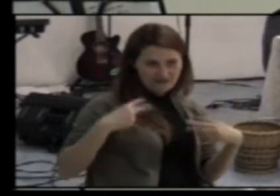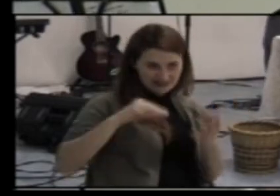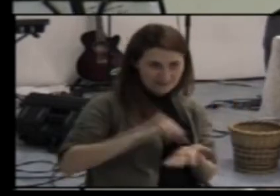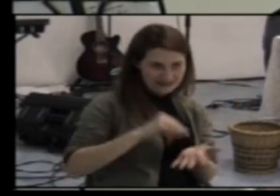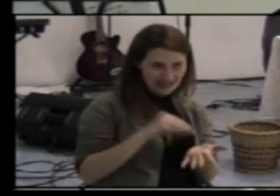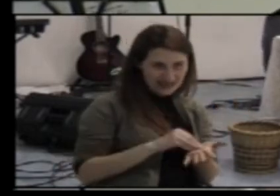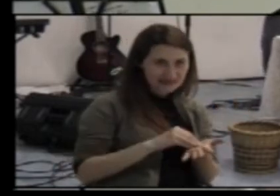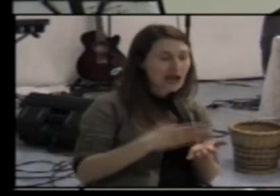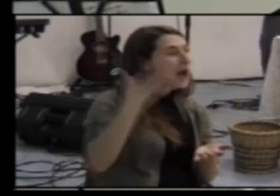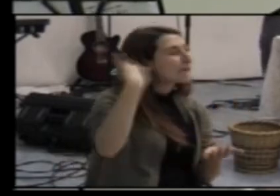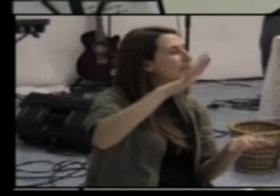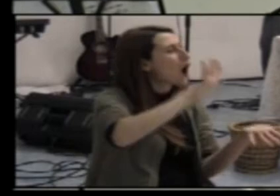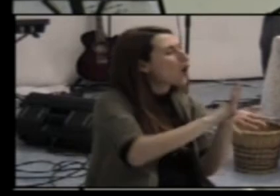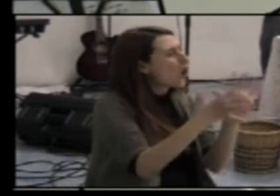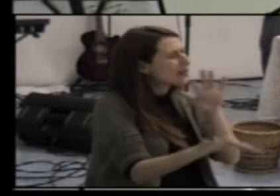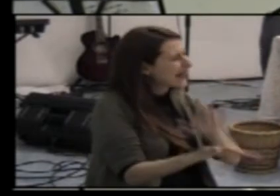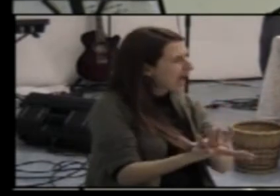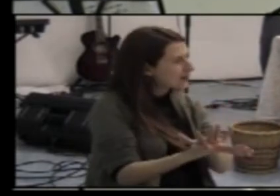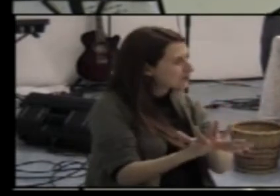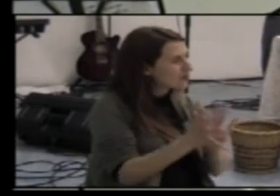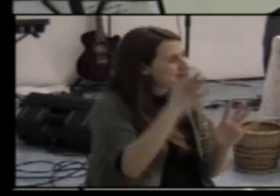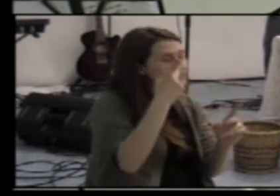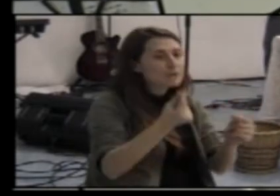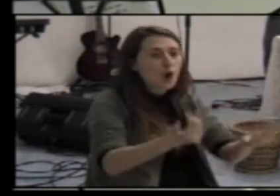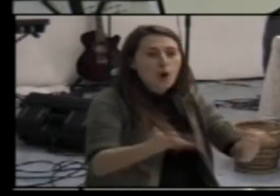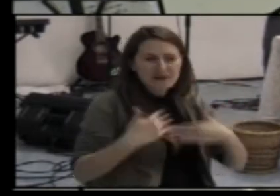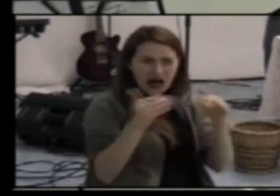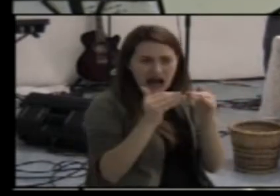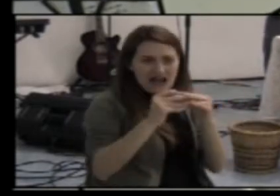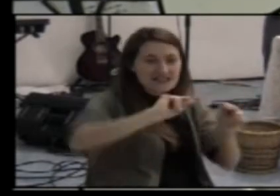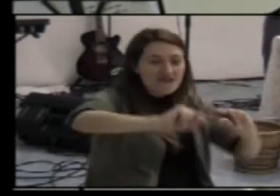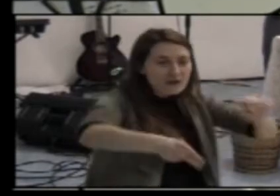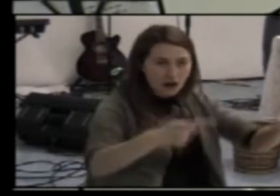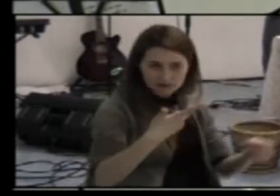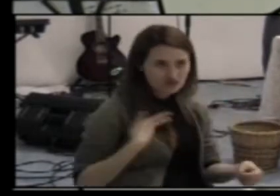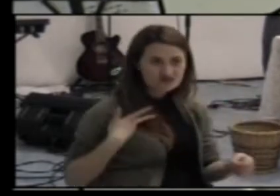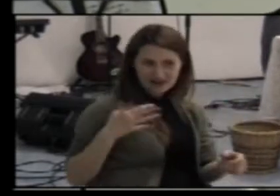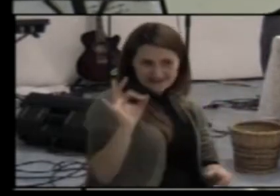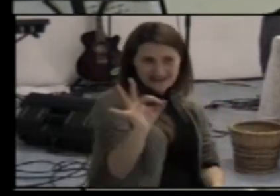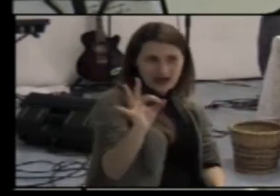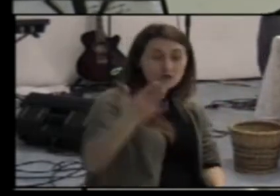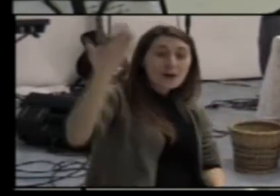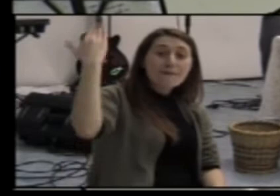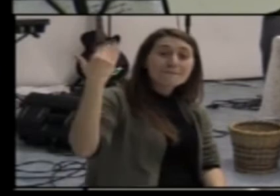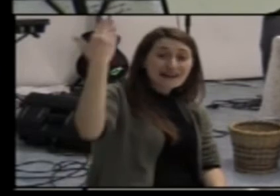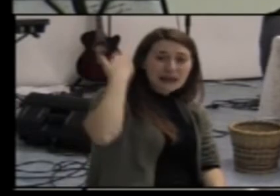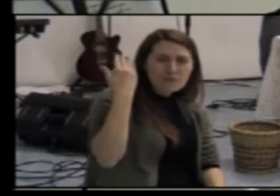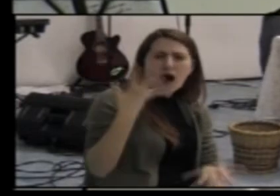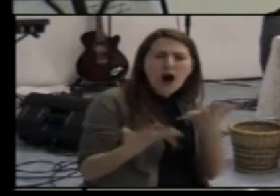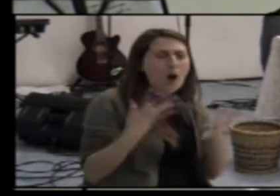voleva ratificare un patto in modo serio, cosa si faceva? I due contraenti